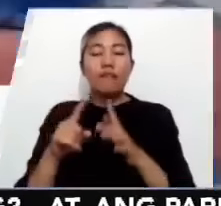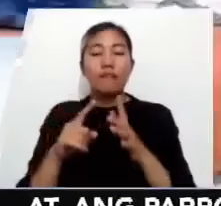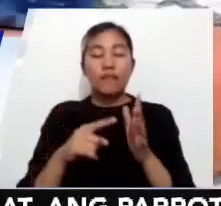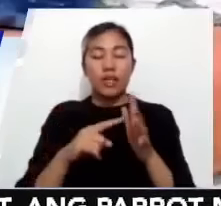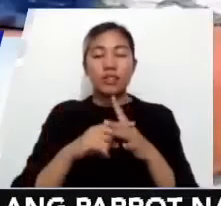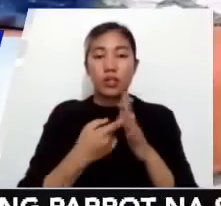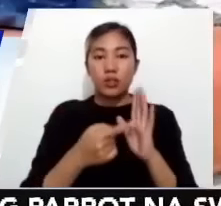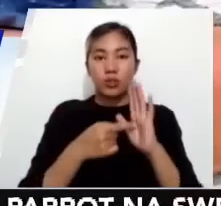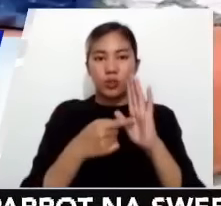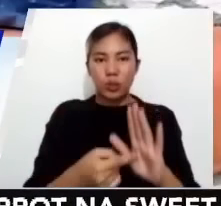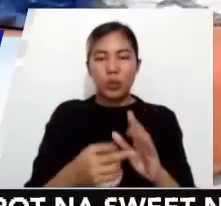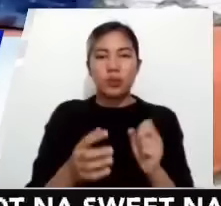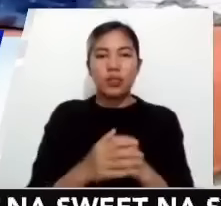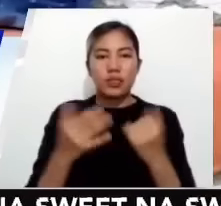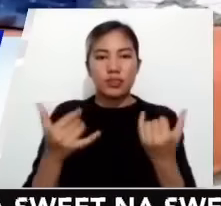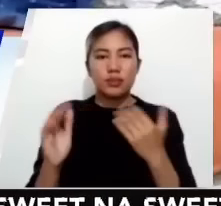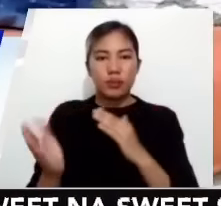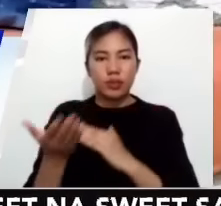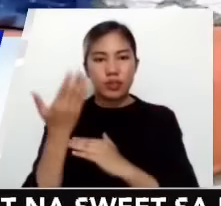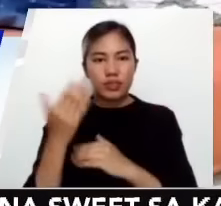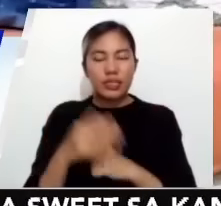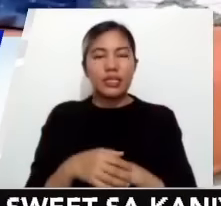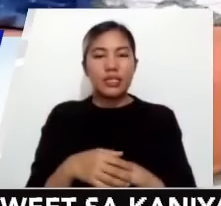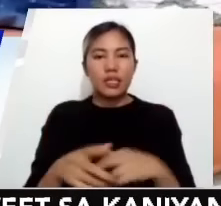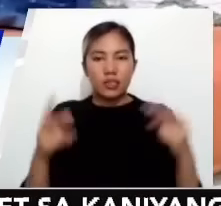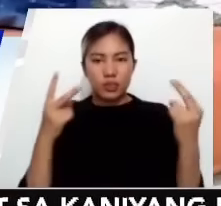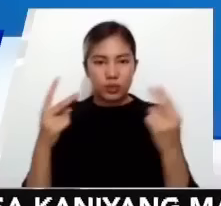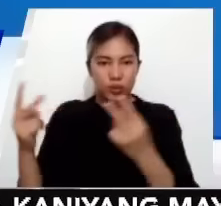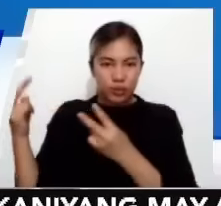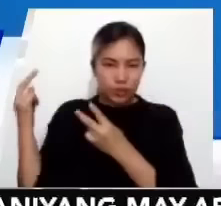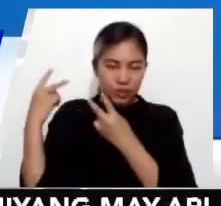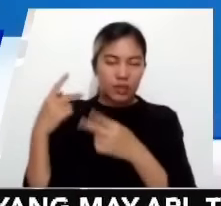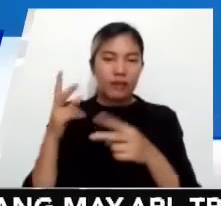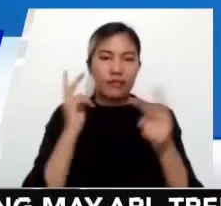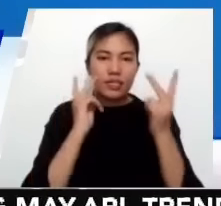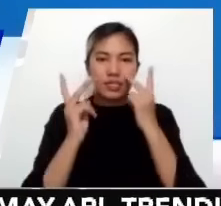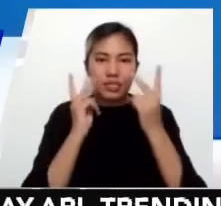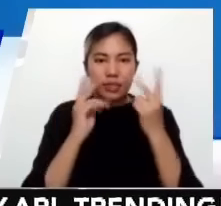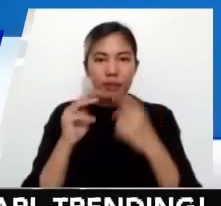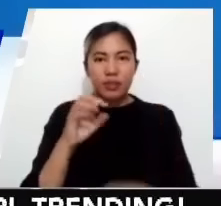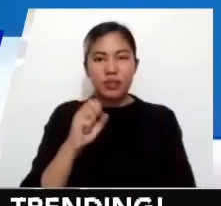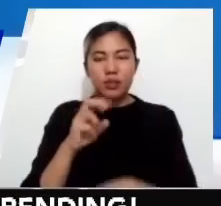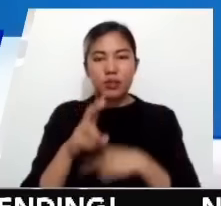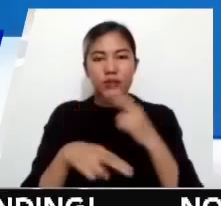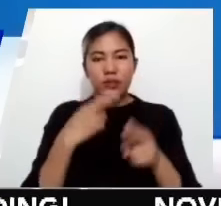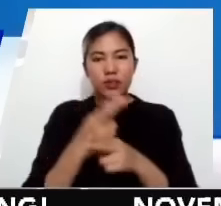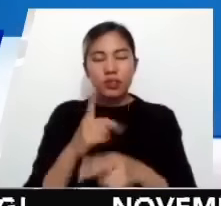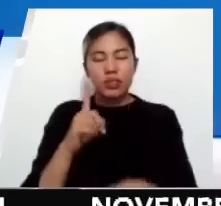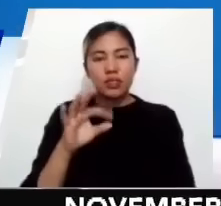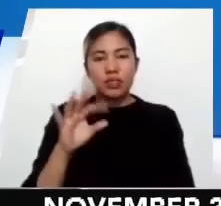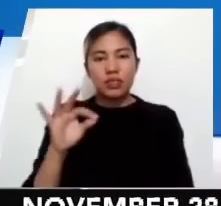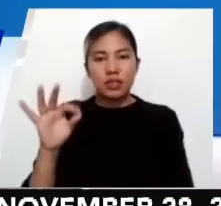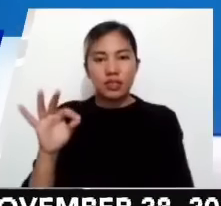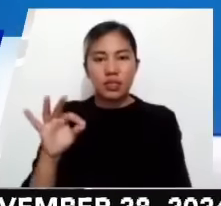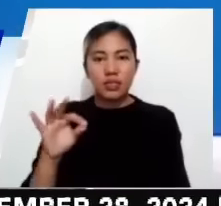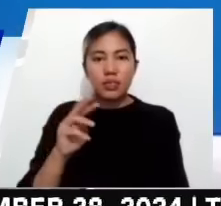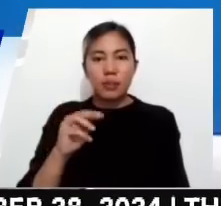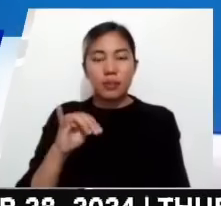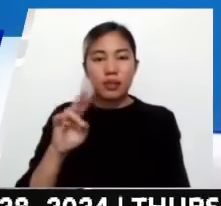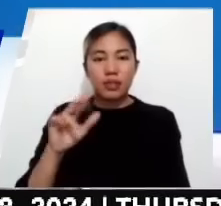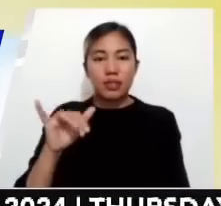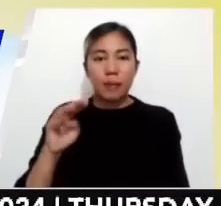morning, instant throwback ang hatid ng pagbisita ni Miss Universe 1999 first runner-up Miriam Kiambao sa programa.